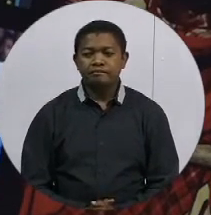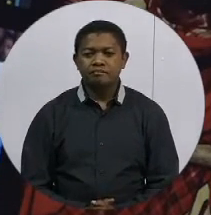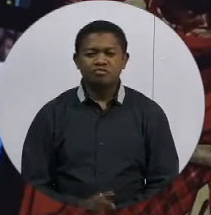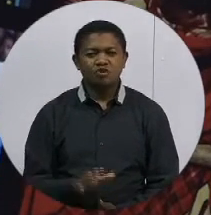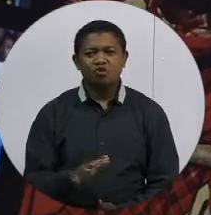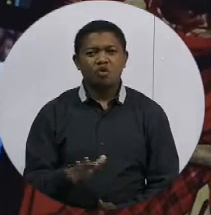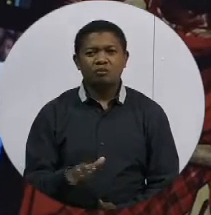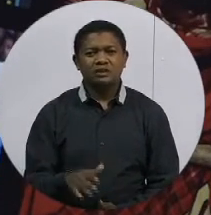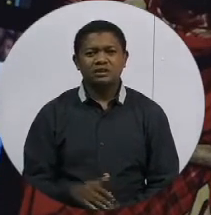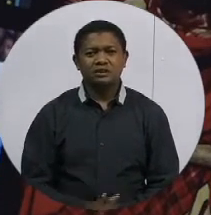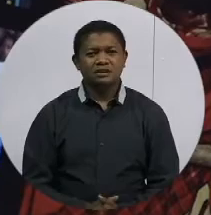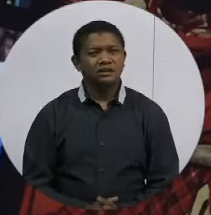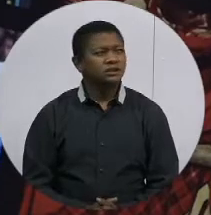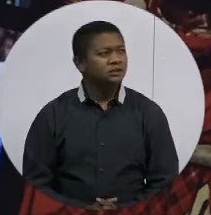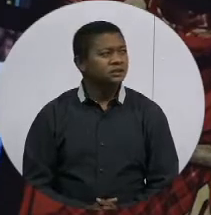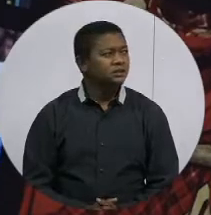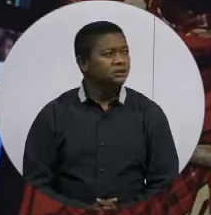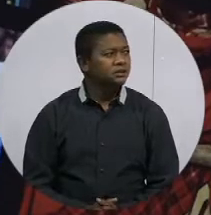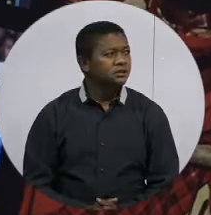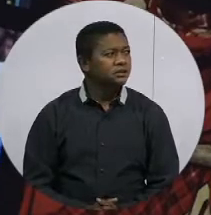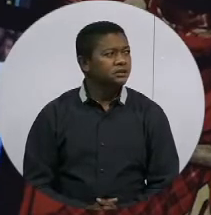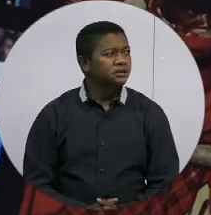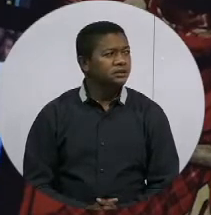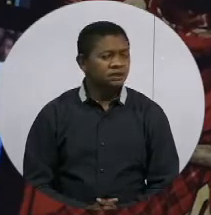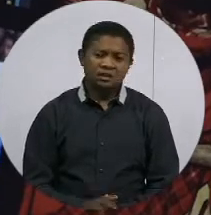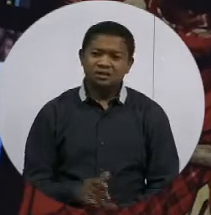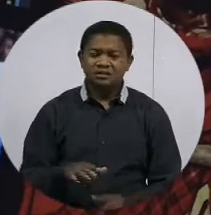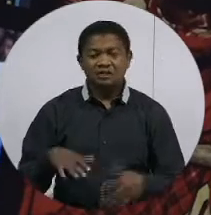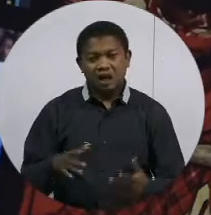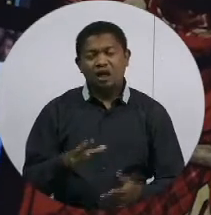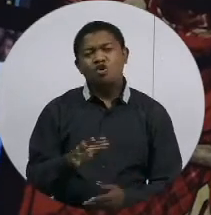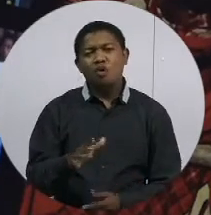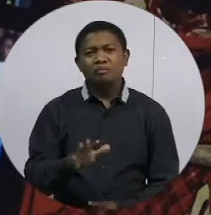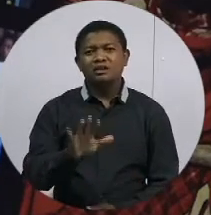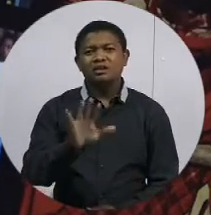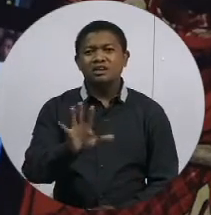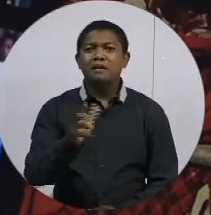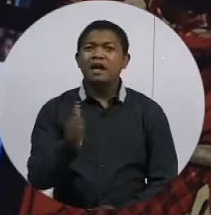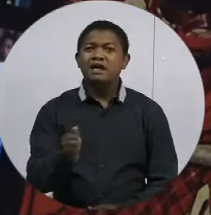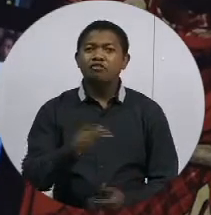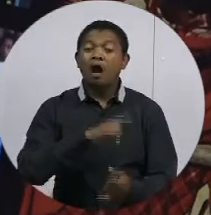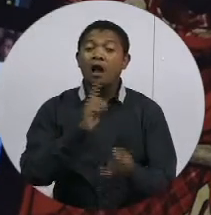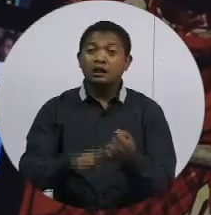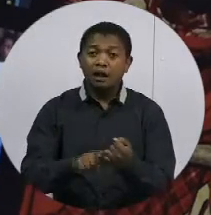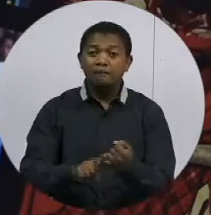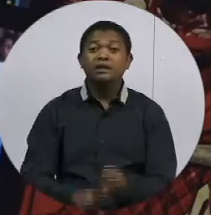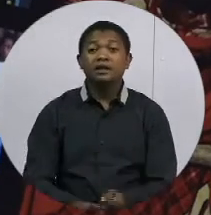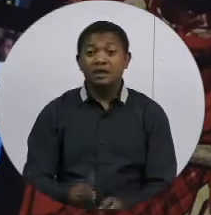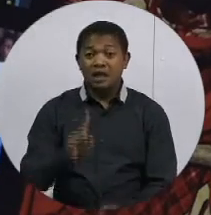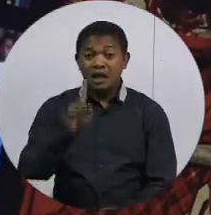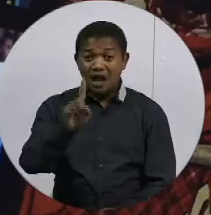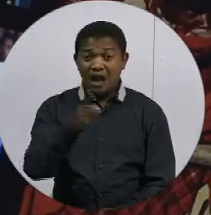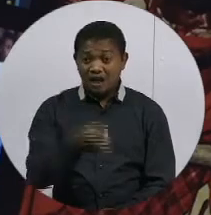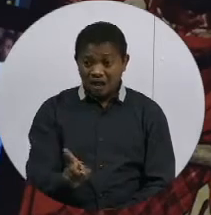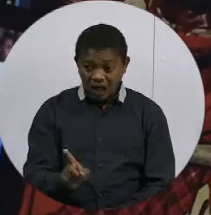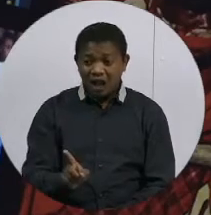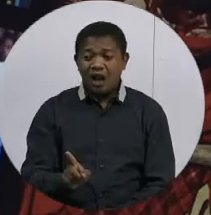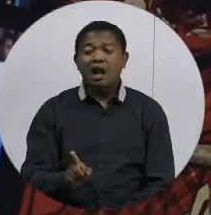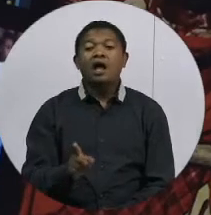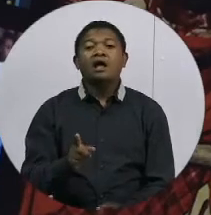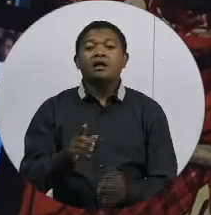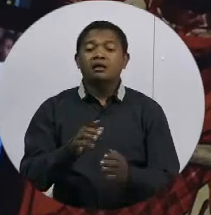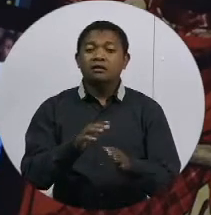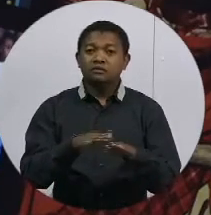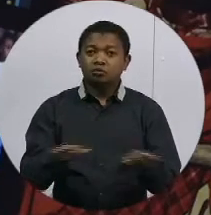any amin'ny 5000 ka hatrany amin'ny 10000 li any a no ezahana sokafina zany a